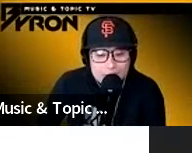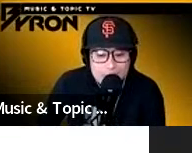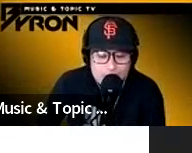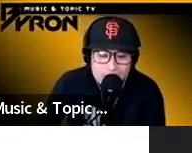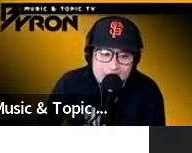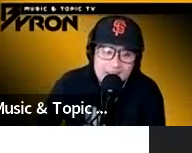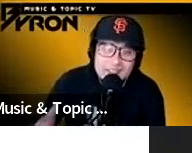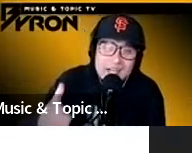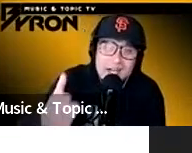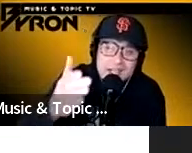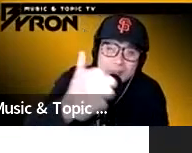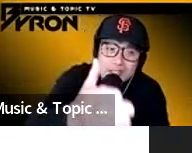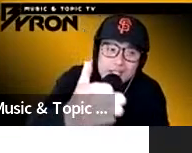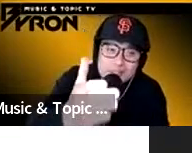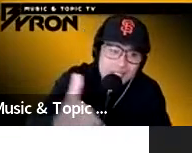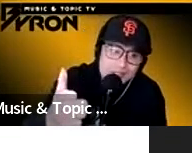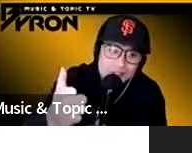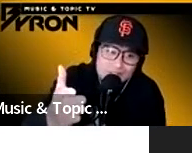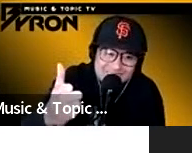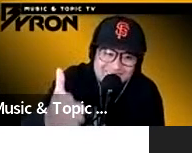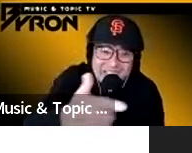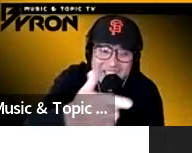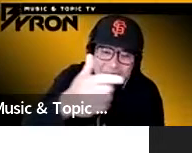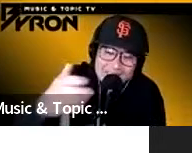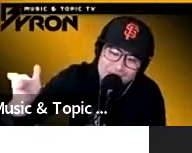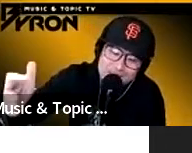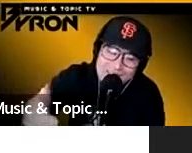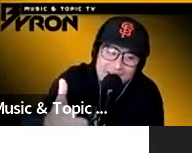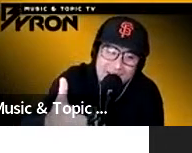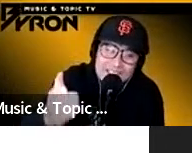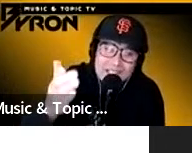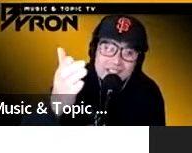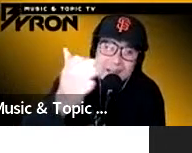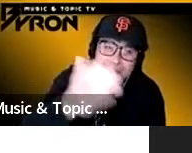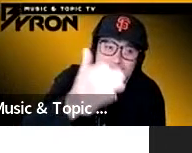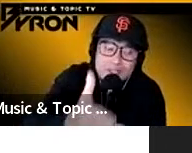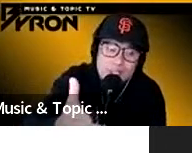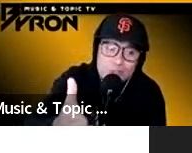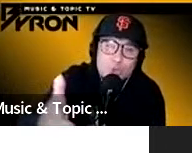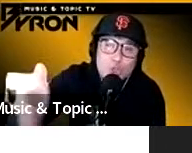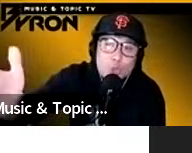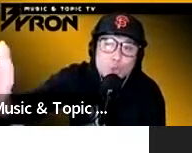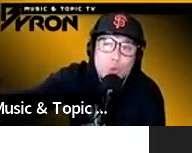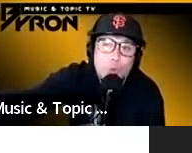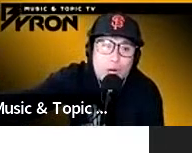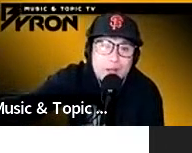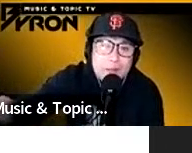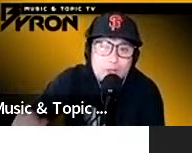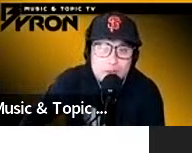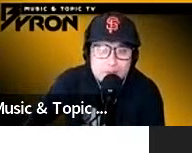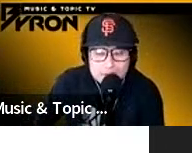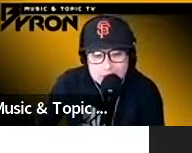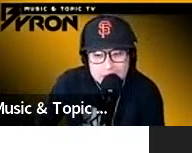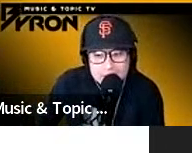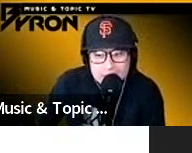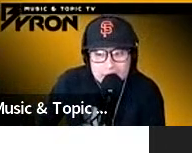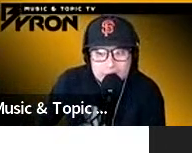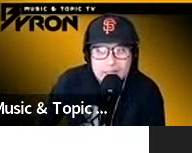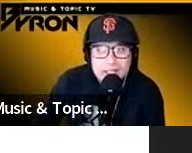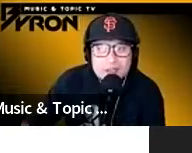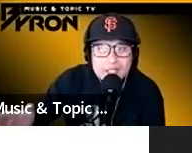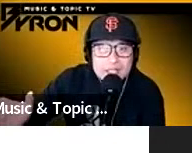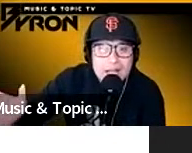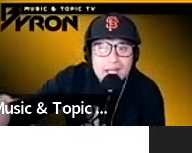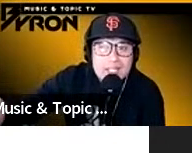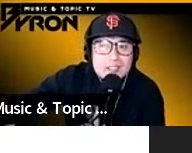tong ang sinasabi SAO dito ang laki ng bata ang sinasabi SAO dito tinuturuan mo